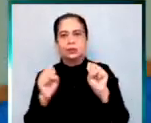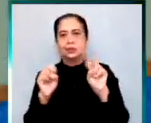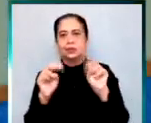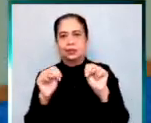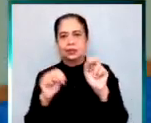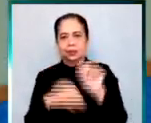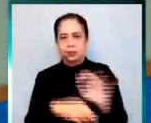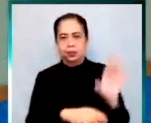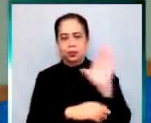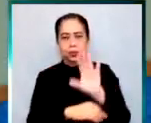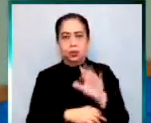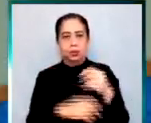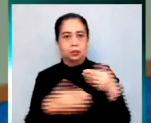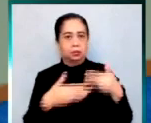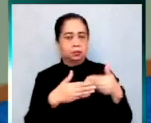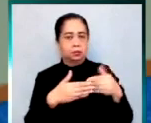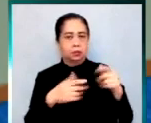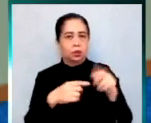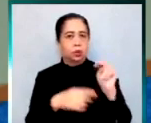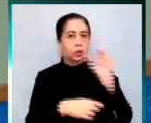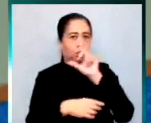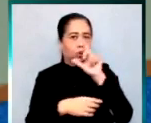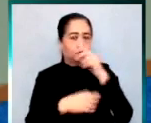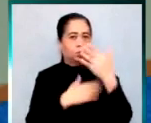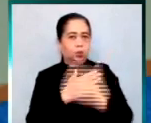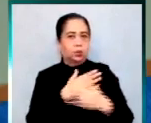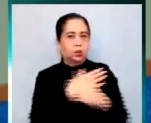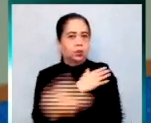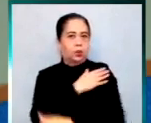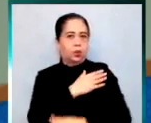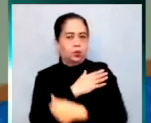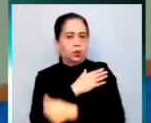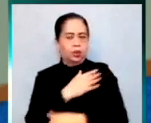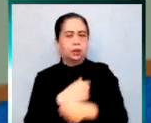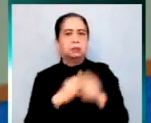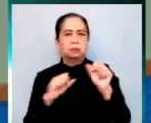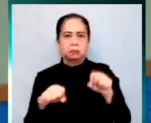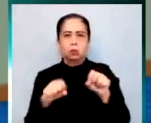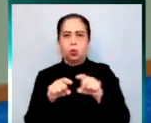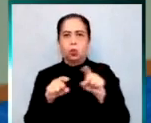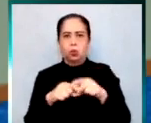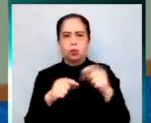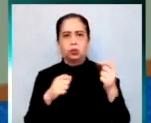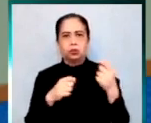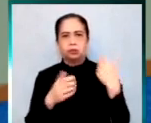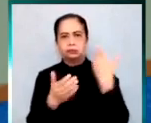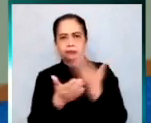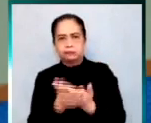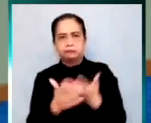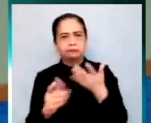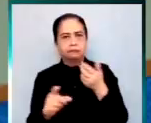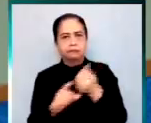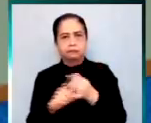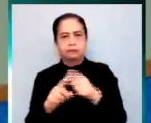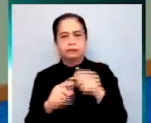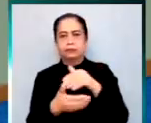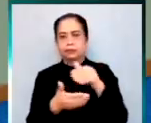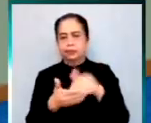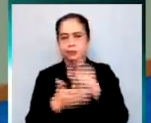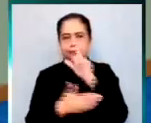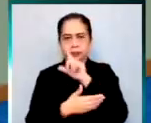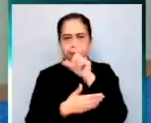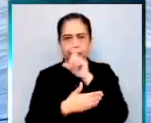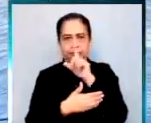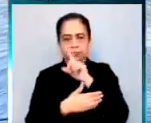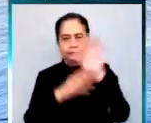sa boundary ng Northern Luzon at Aurora. May posibilidad ding bumaba ito at makaapekto rin sa Central Luzon. Asahan naman